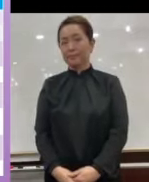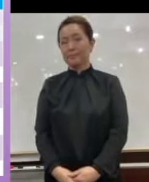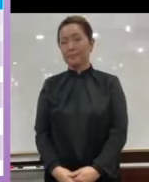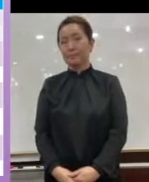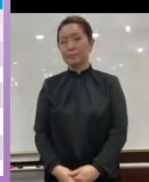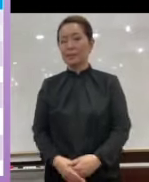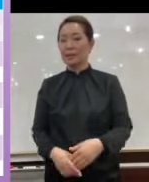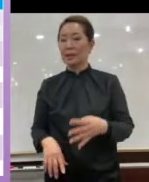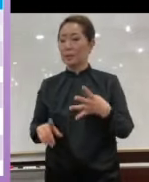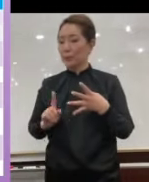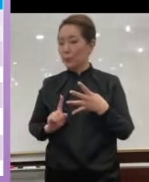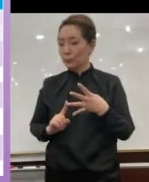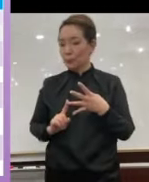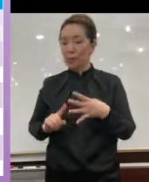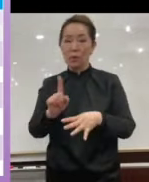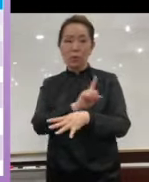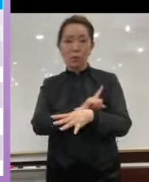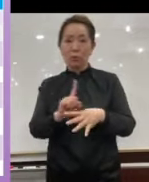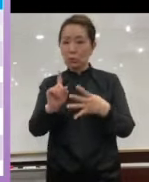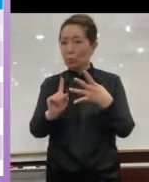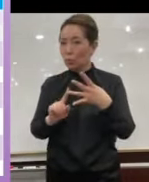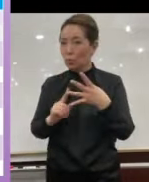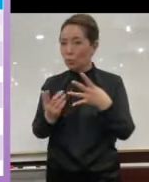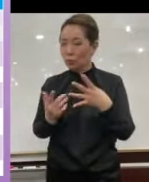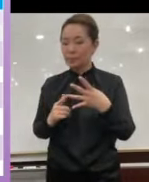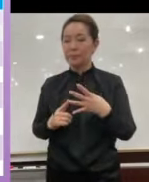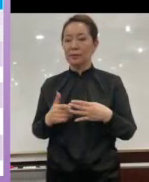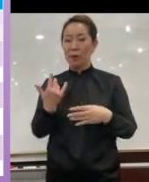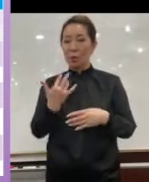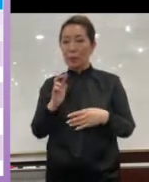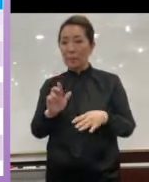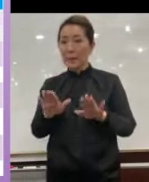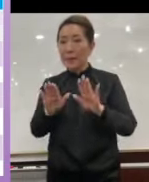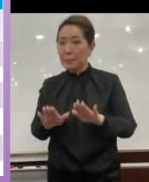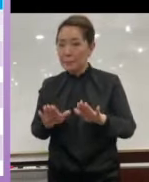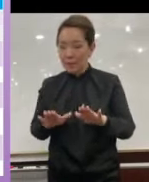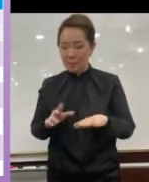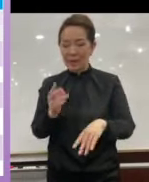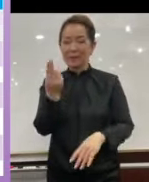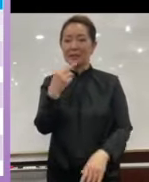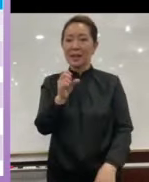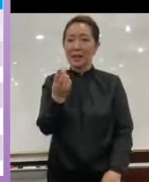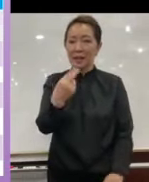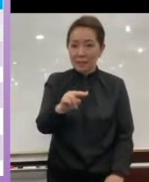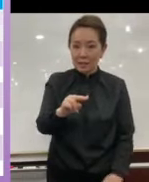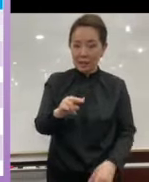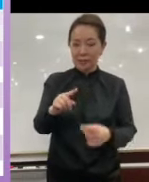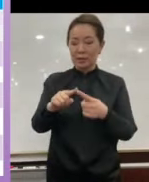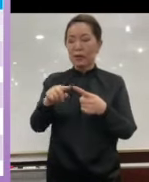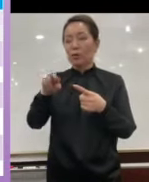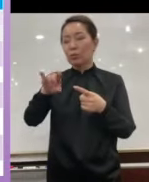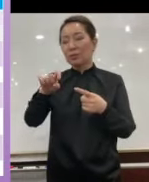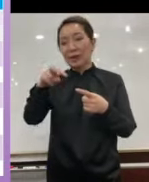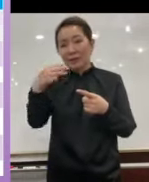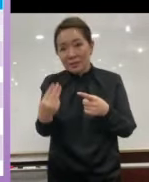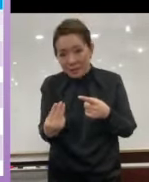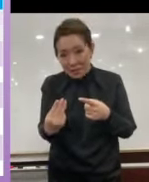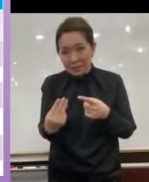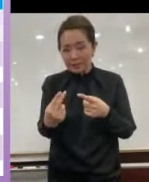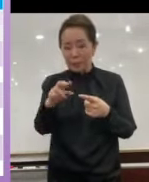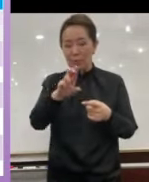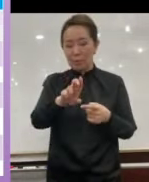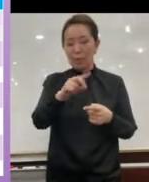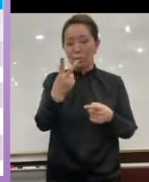За үрдэн 3 гэж байгаа. Үрдэн 3 нь бол Улаанбаатар хотдох дэд бүтц мэдээллийн бүтэмжийг сайжруулах нөөц